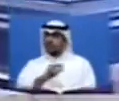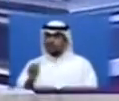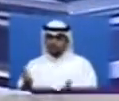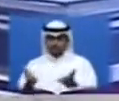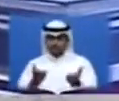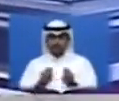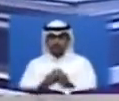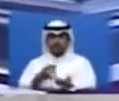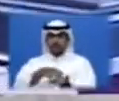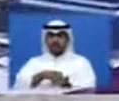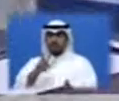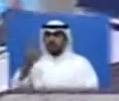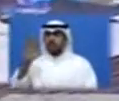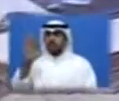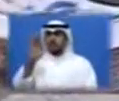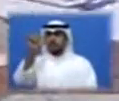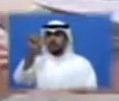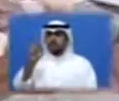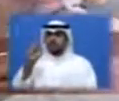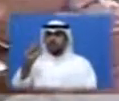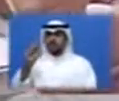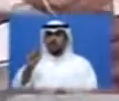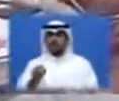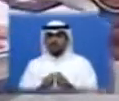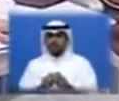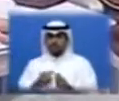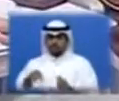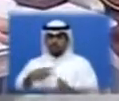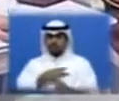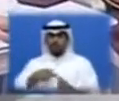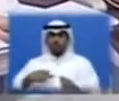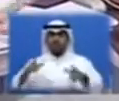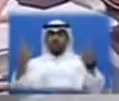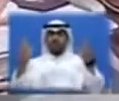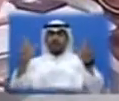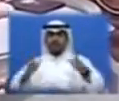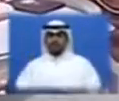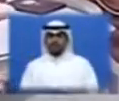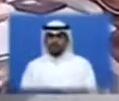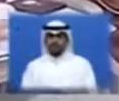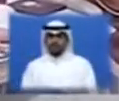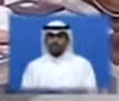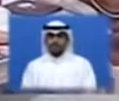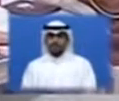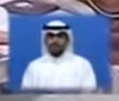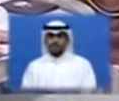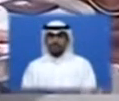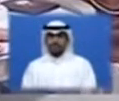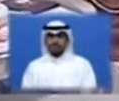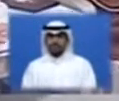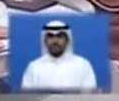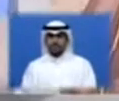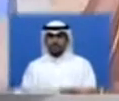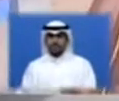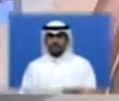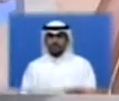واستقبل سمو نائب الأمير وولي العهد حفظه الله بقصر السيف صباح اليوم معالي وزير الإعلام ووزير الدولة لشؤون الشباب